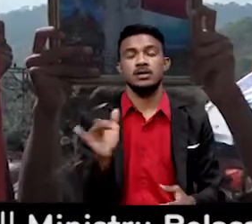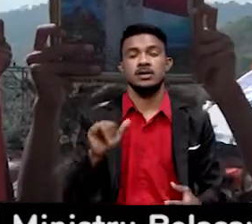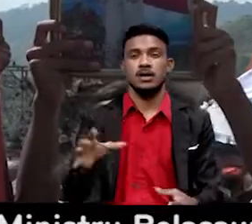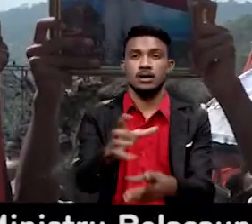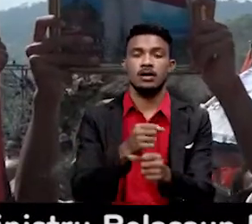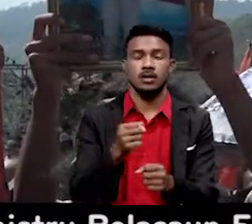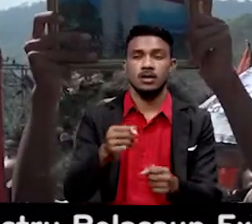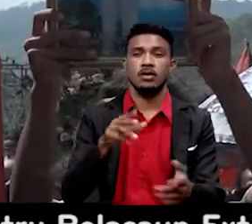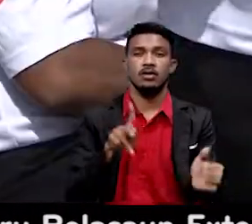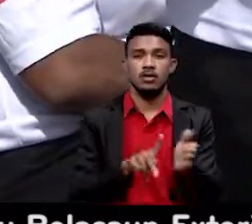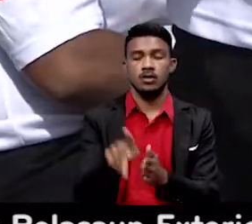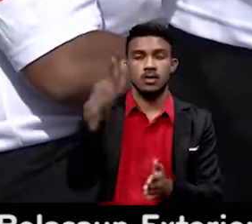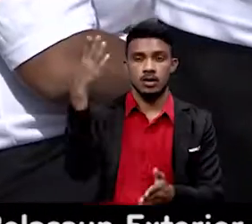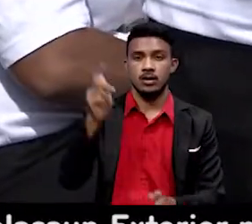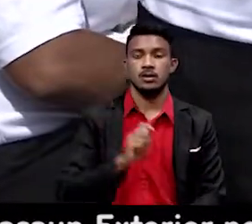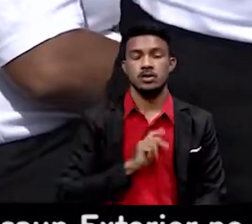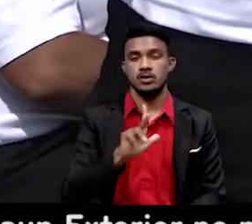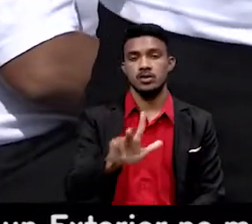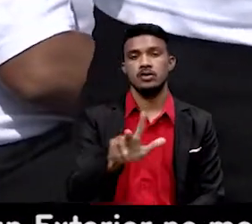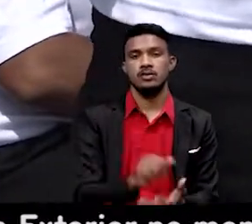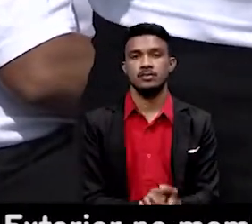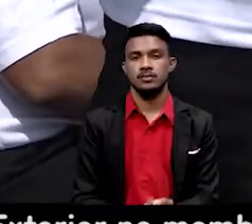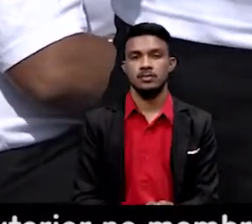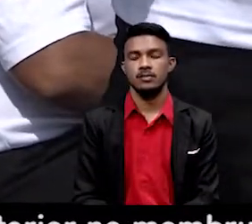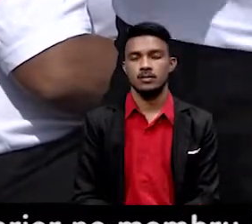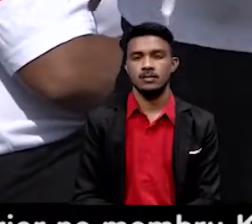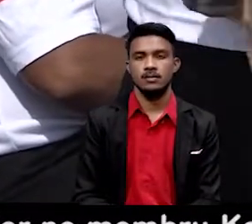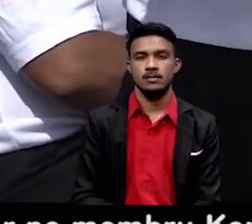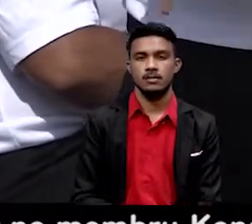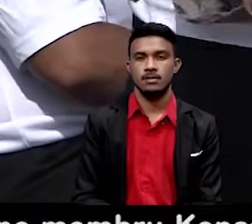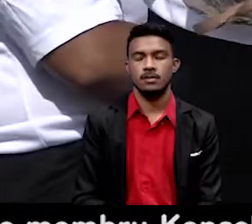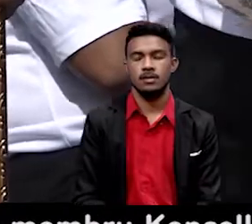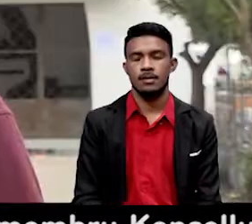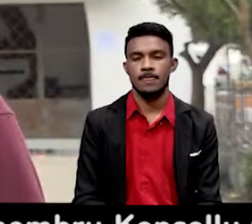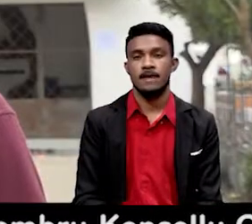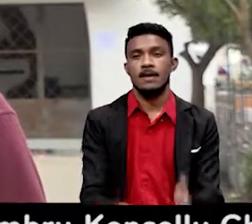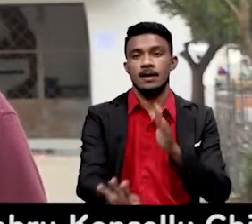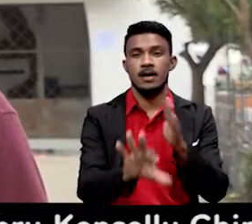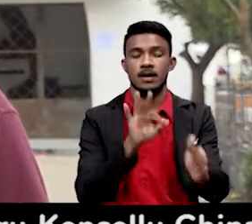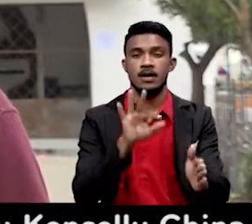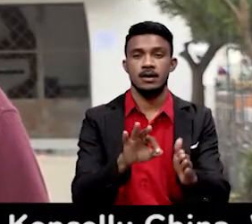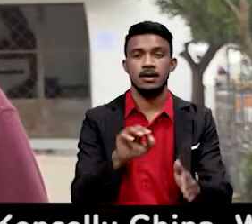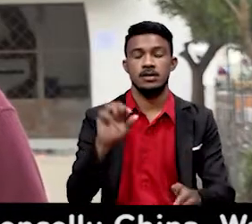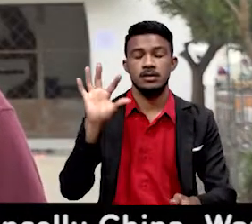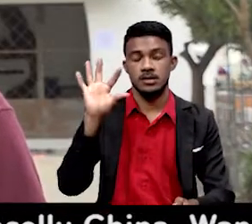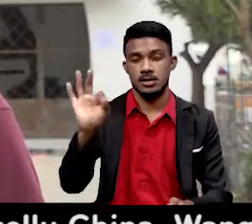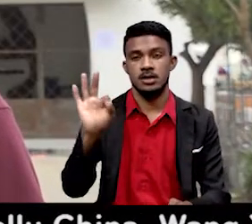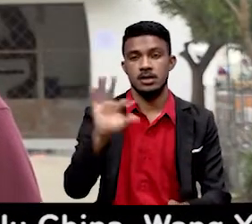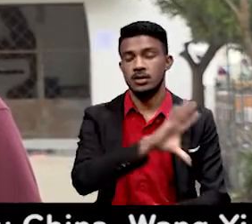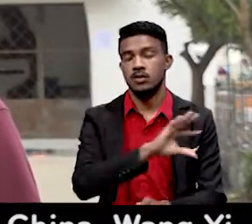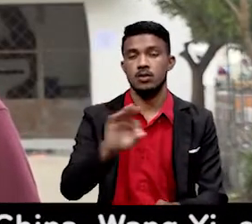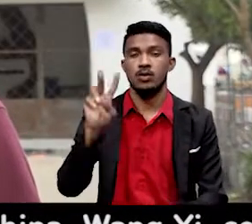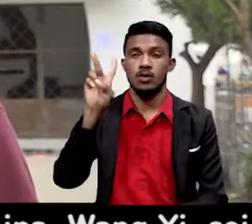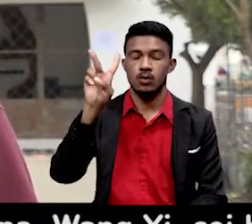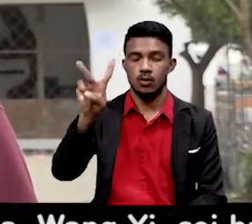Santo Padre yang suri mbah, remetan, beli kan para raisat halo hotel. Ini hetang nansia, rua maka, te identifika